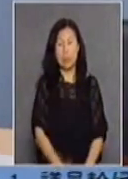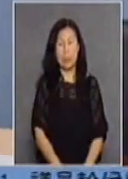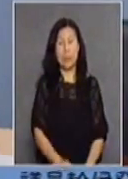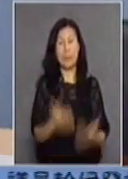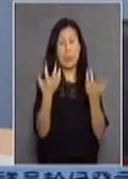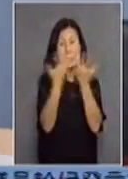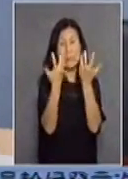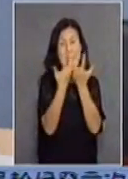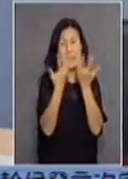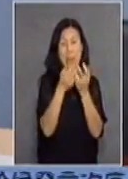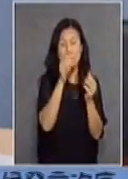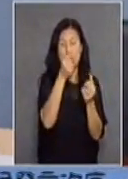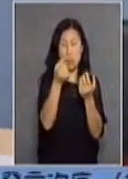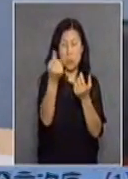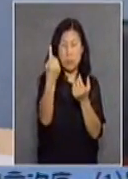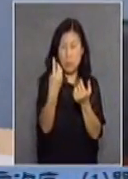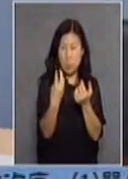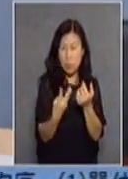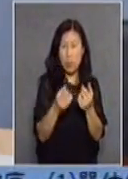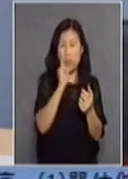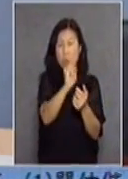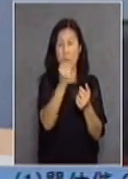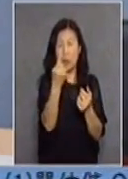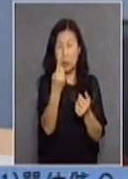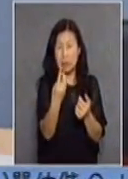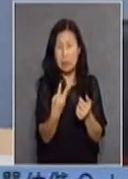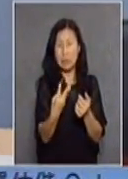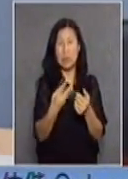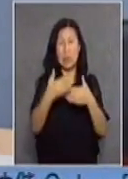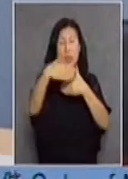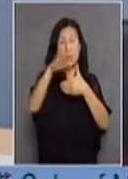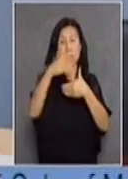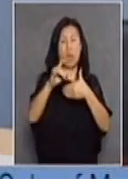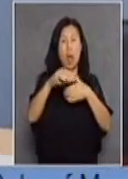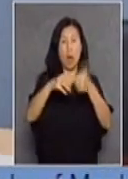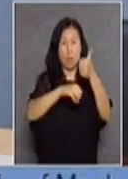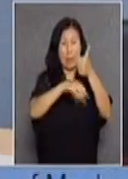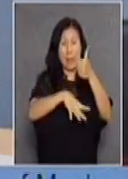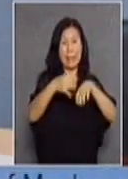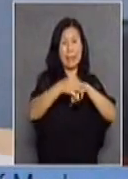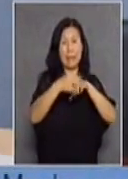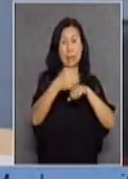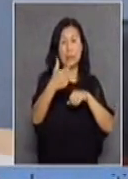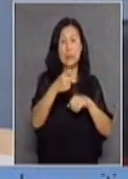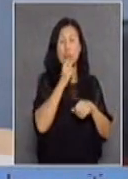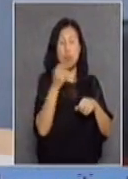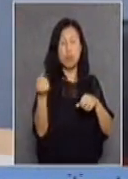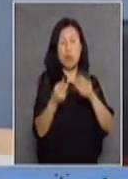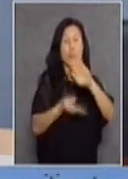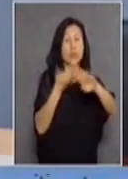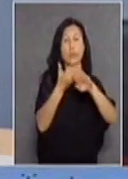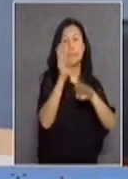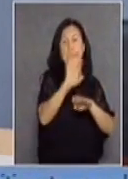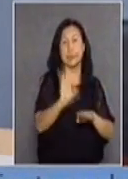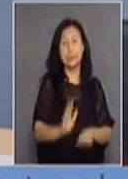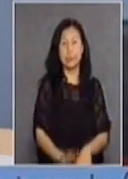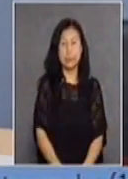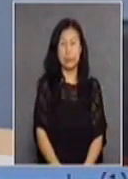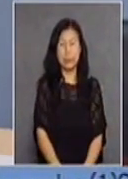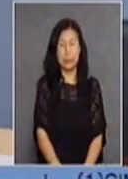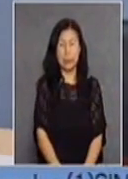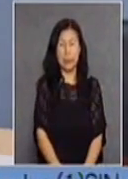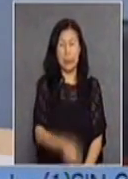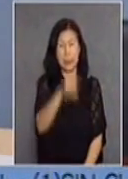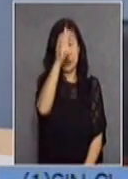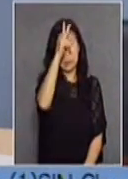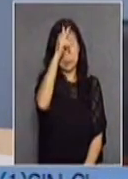數算下去了。即係其實個意思咧，就係佢講咗外匯基金嗰啲錢嗰啲嘢，我哋唔引述啦，因為費事重複。佢話政